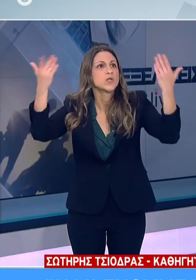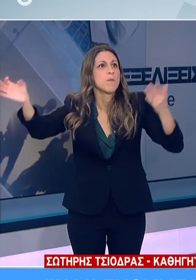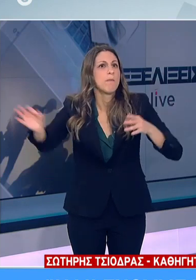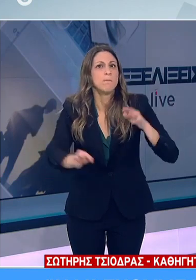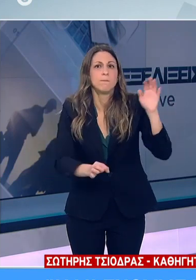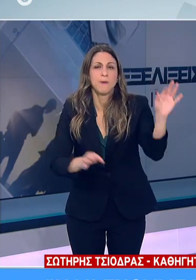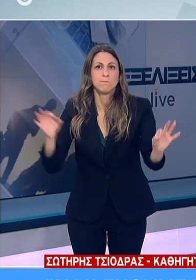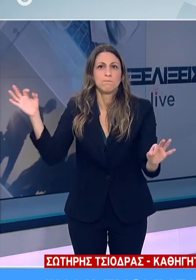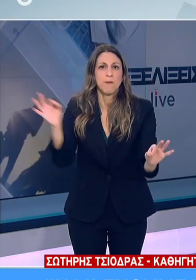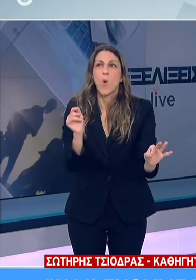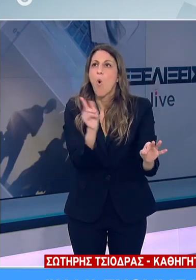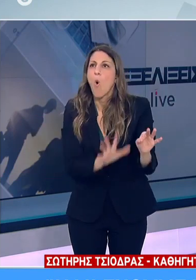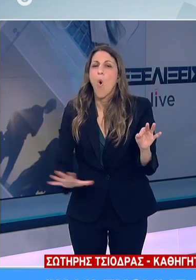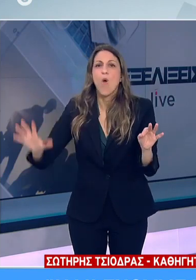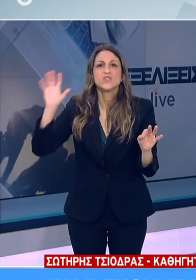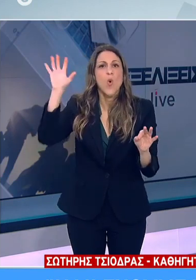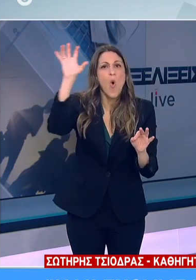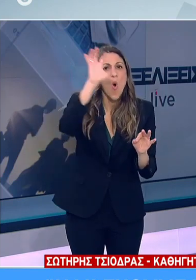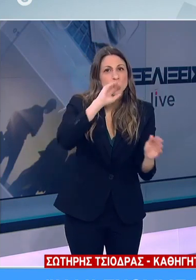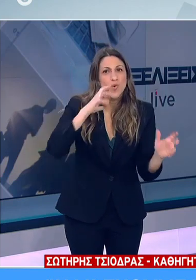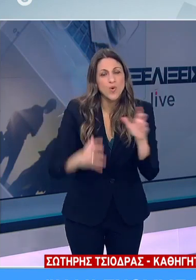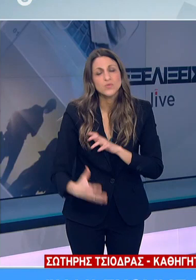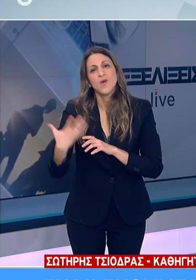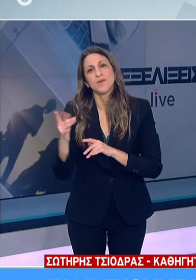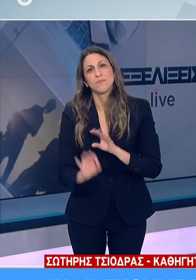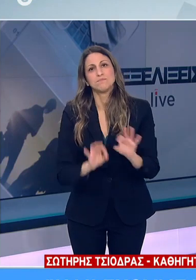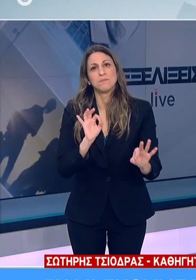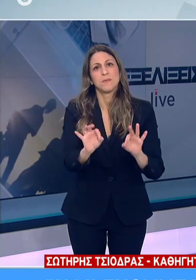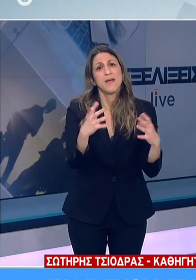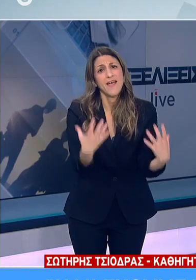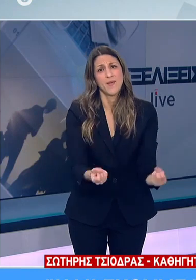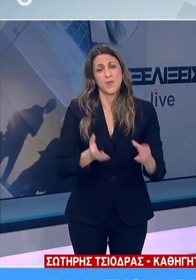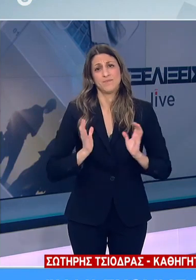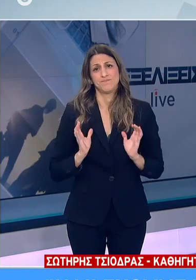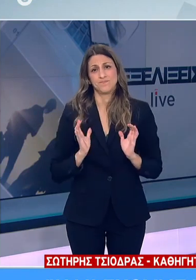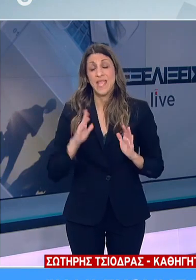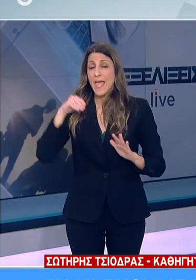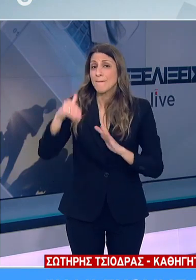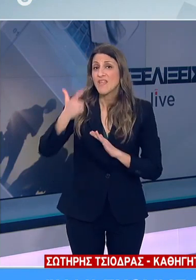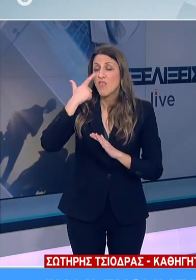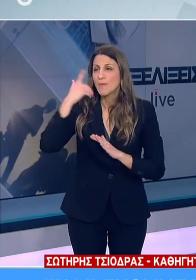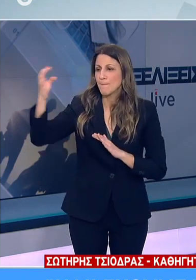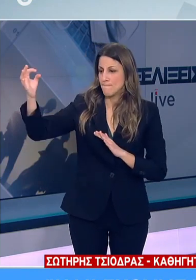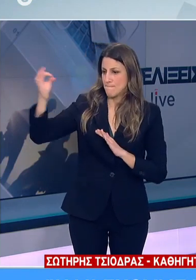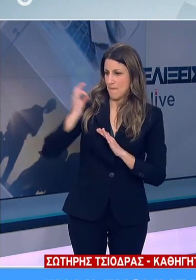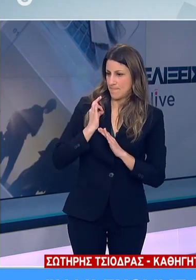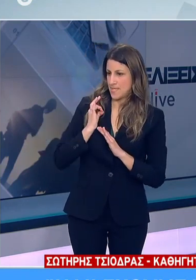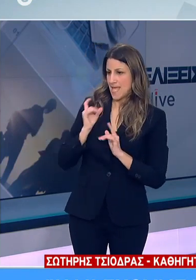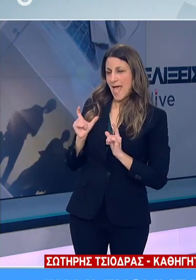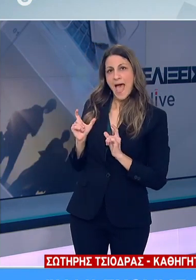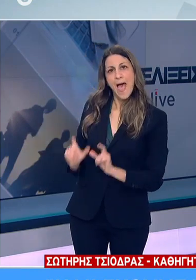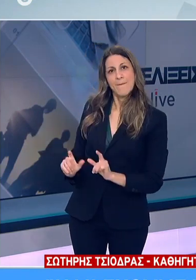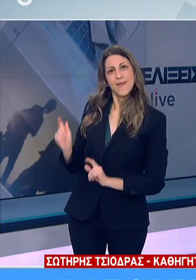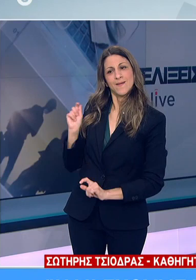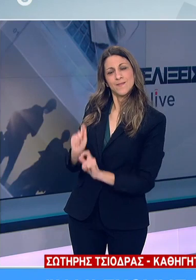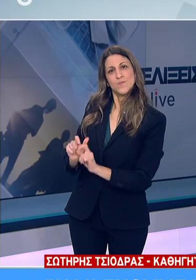του αδυνάτου για τις περισσότερες χώρες. Και δεν πρόκειται να γίνει. Αυτό που θα γίνει είναι σταδιακά θα εκτεθούμε στον ιό. Αποφύγαμε σε αυτή